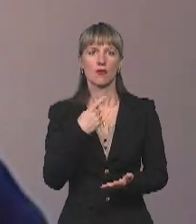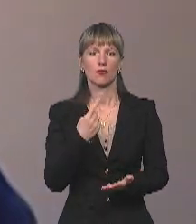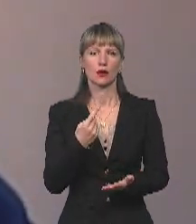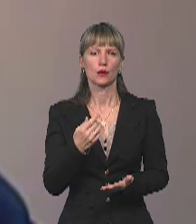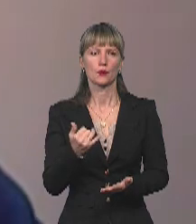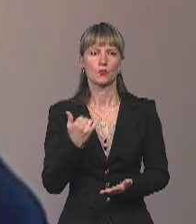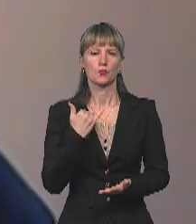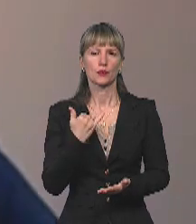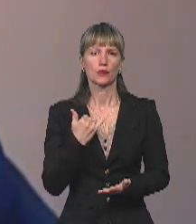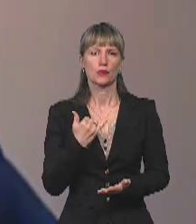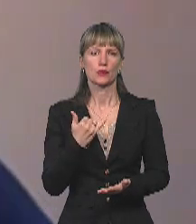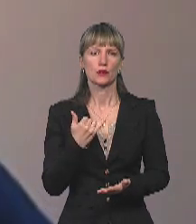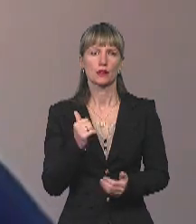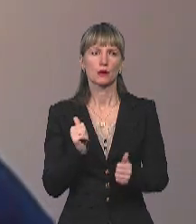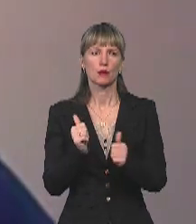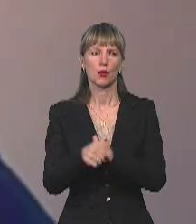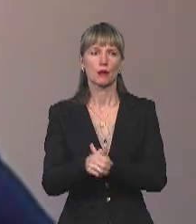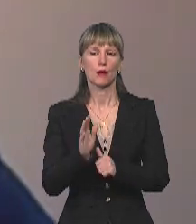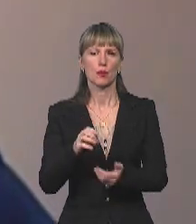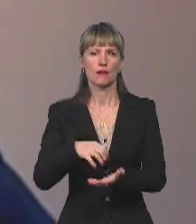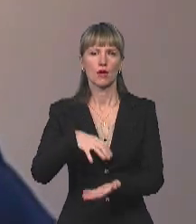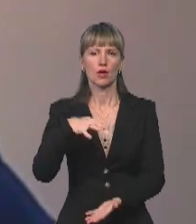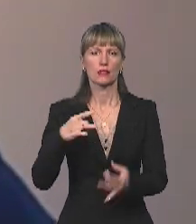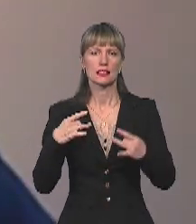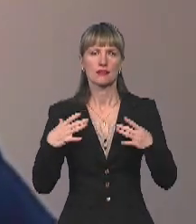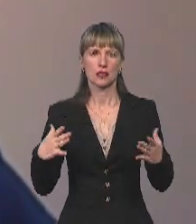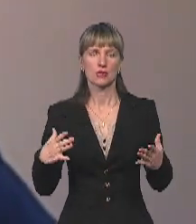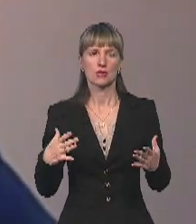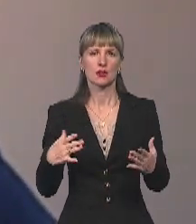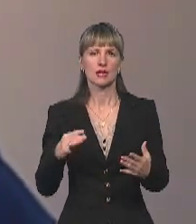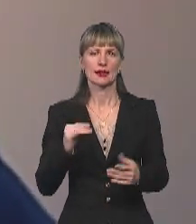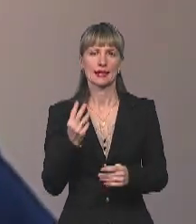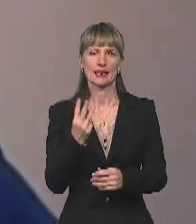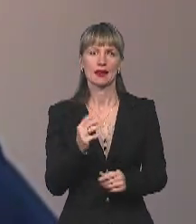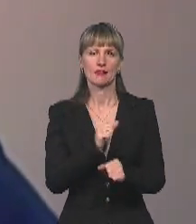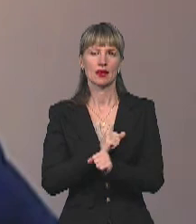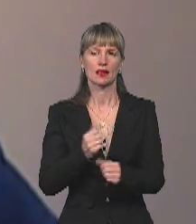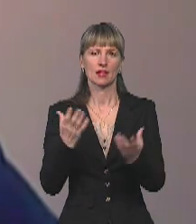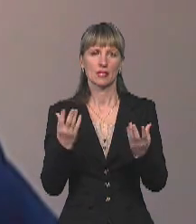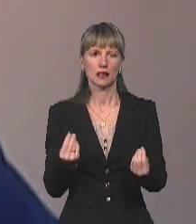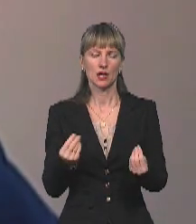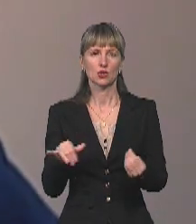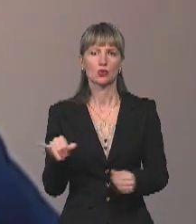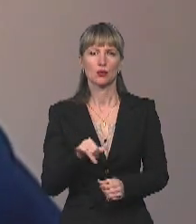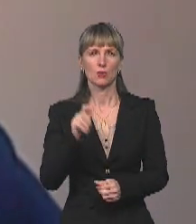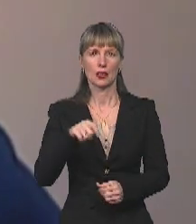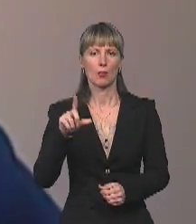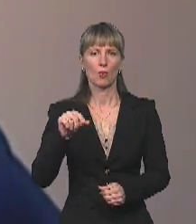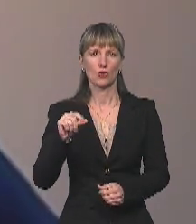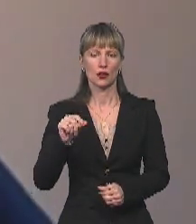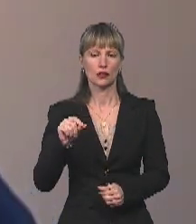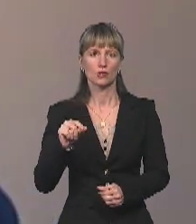нас попереду Великодні свята, це три вихідних, да? Субота, неділя і